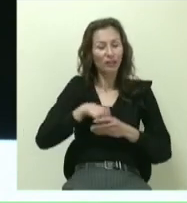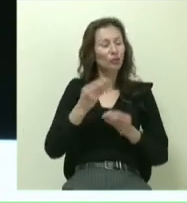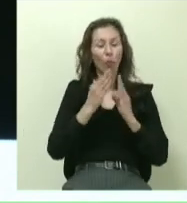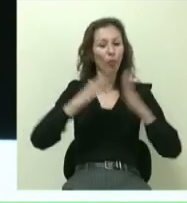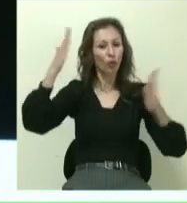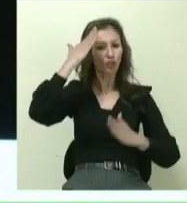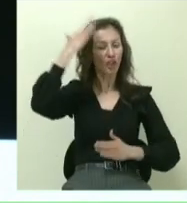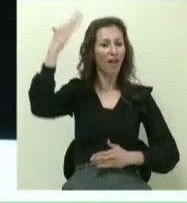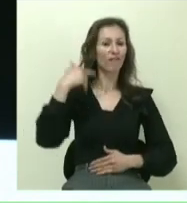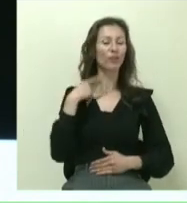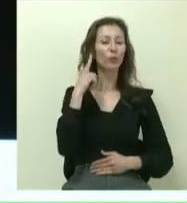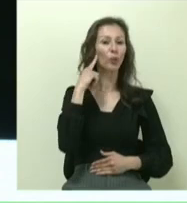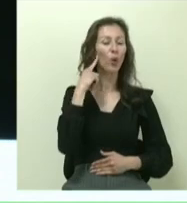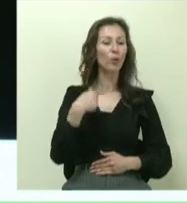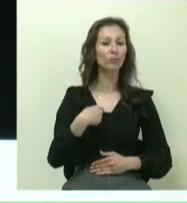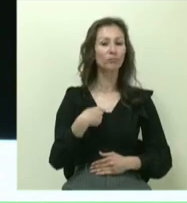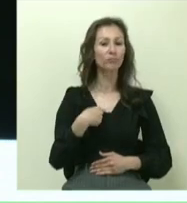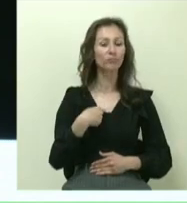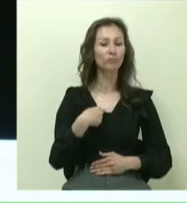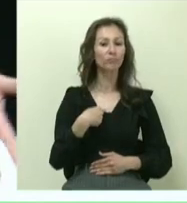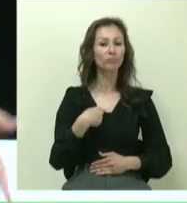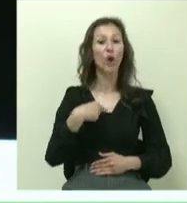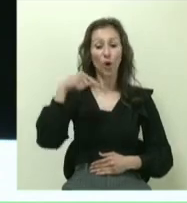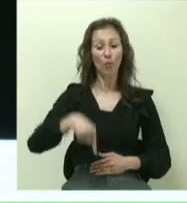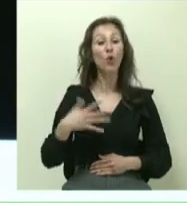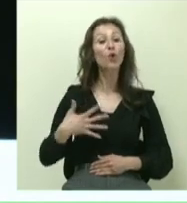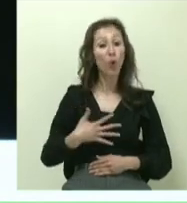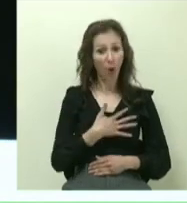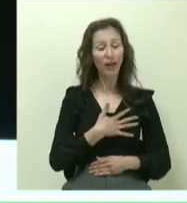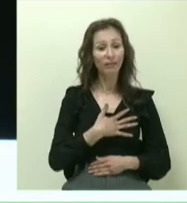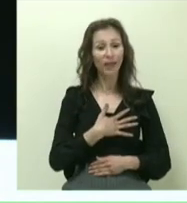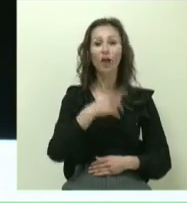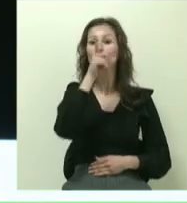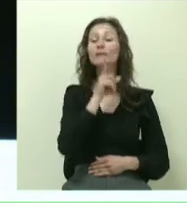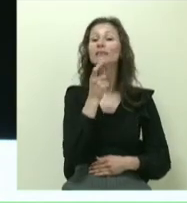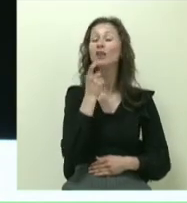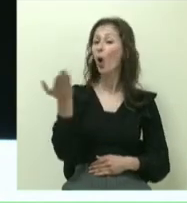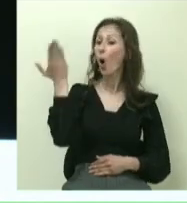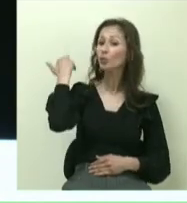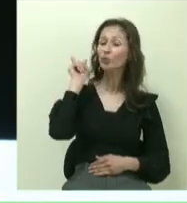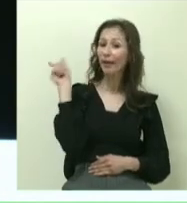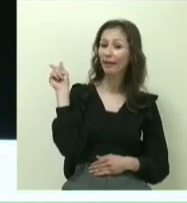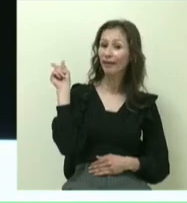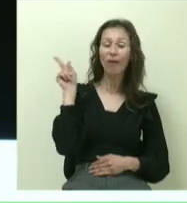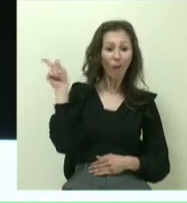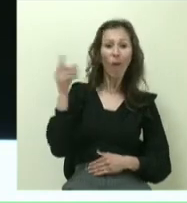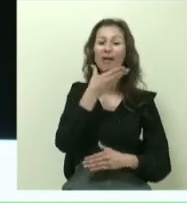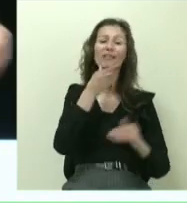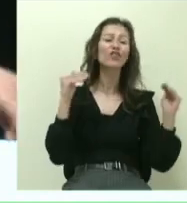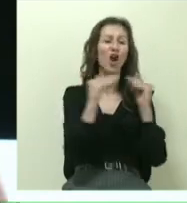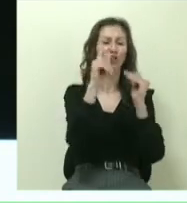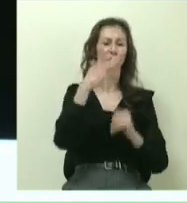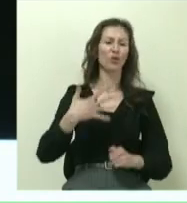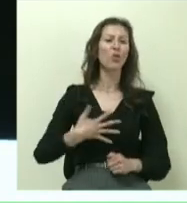Şeref duyuyorum ve bu kongrenin de 100 Yıl öncekinin ona yakışır bir